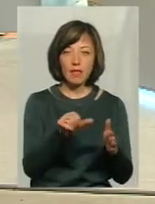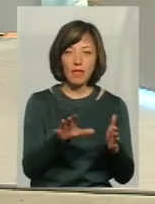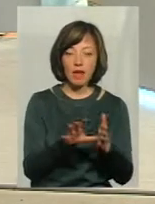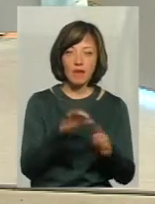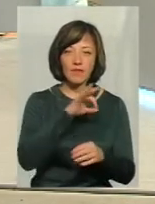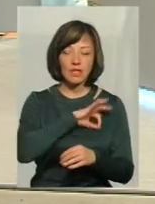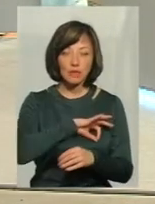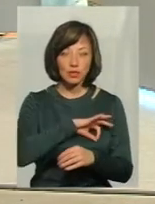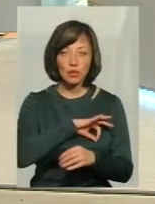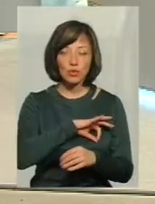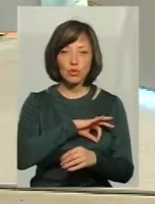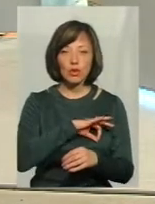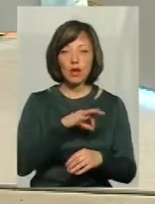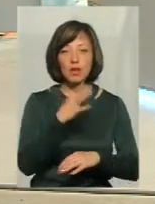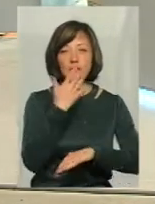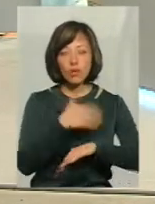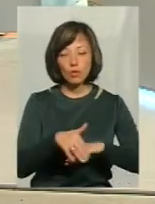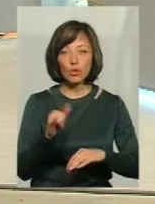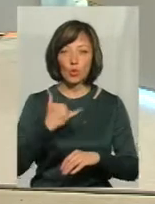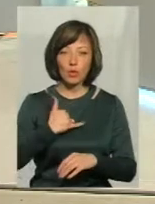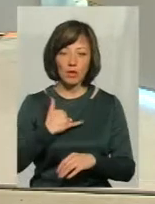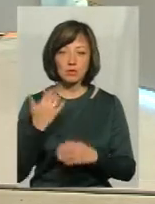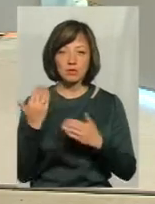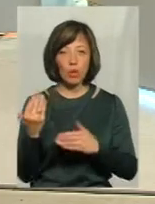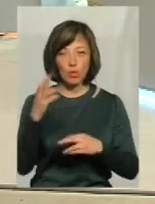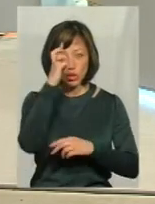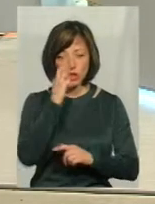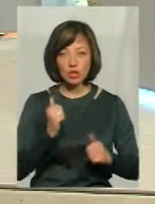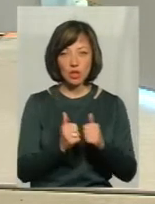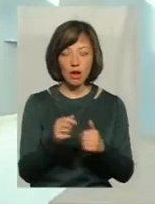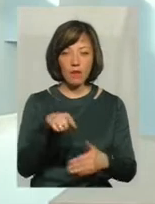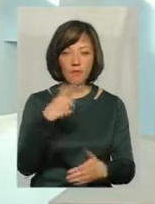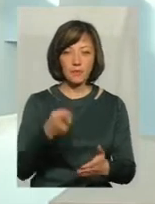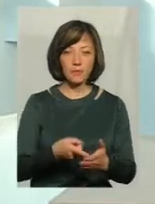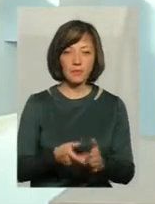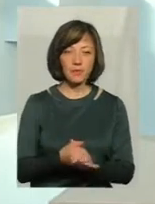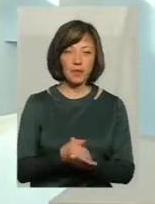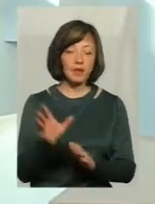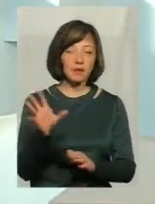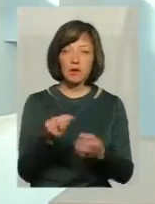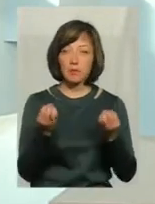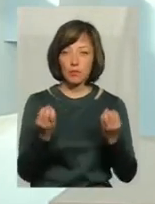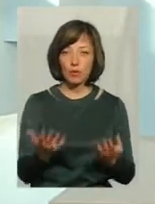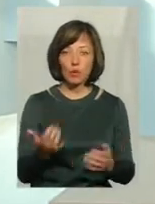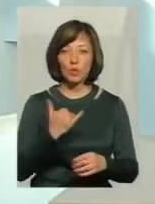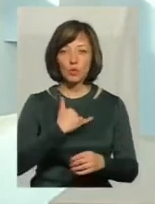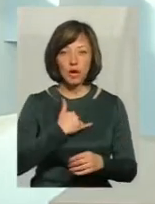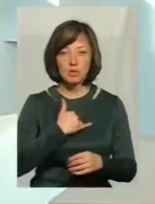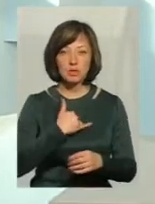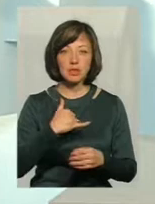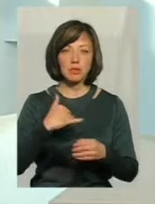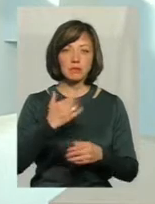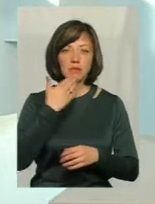та ефективності за океаном і у нас? От з боку держави цікаво. Все дуже просто. Якщо в нас декларують